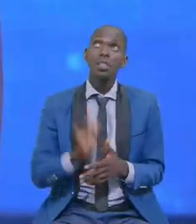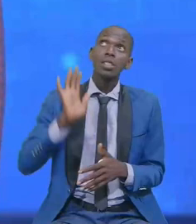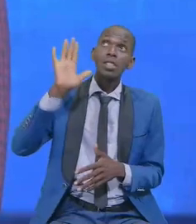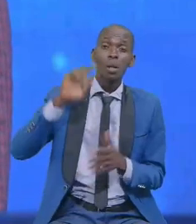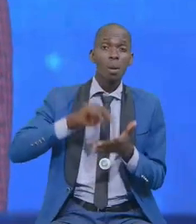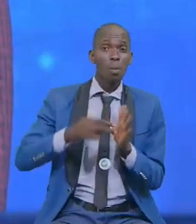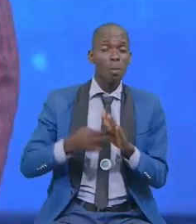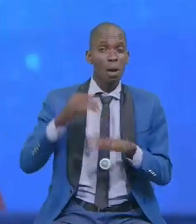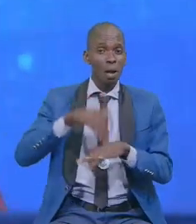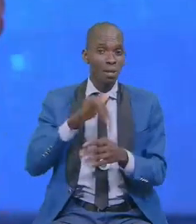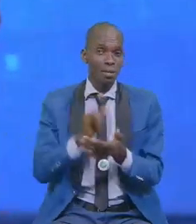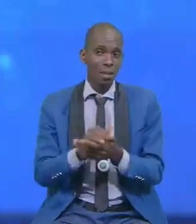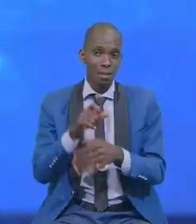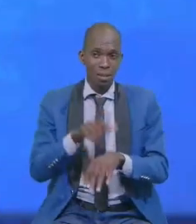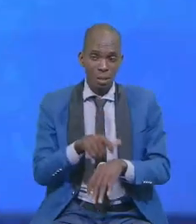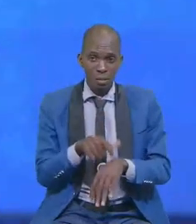Son objectif à l'époque